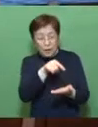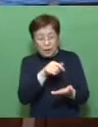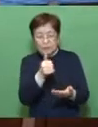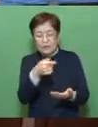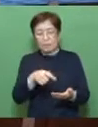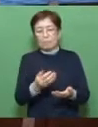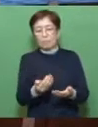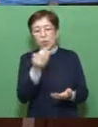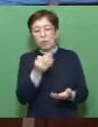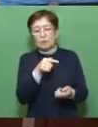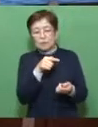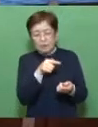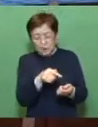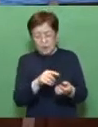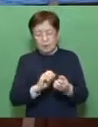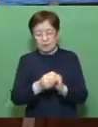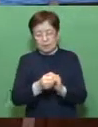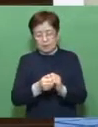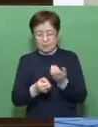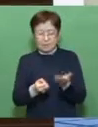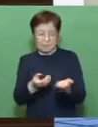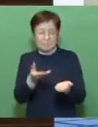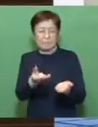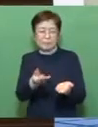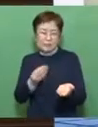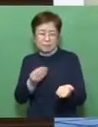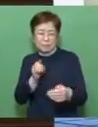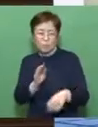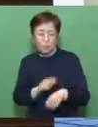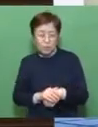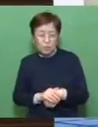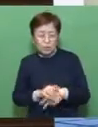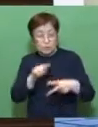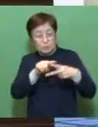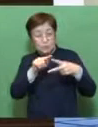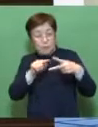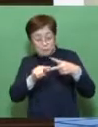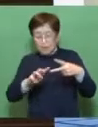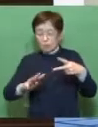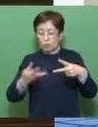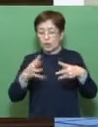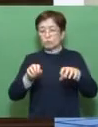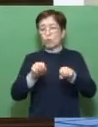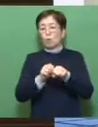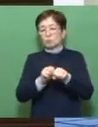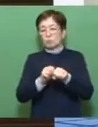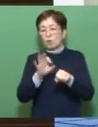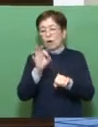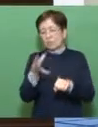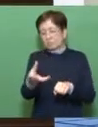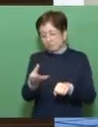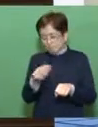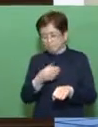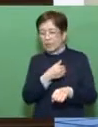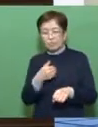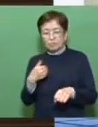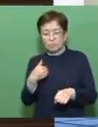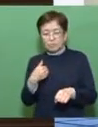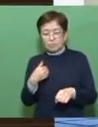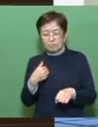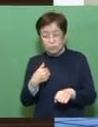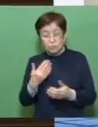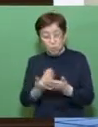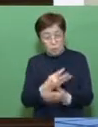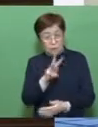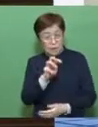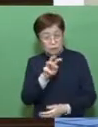にして発行するのが業界祭なんですだこの2つで400億調達しましてあとは検査管理基金という